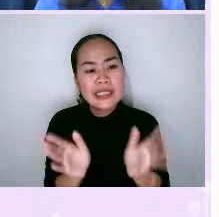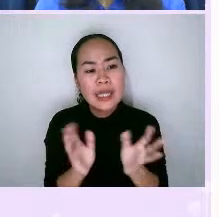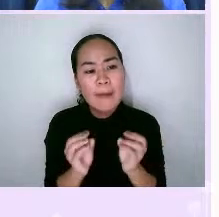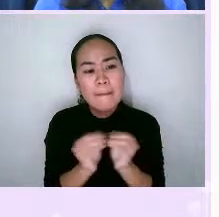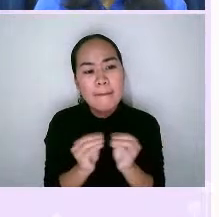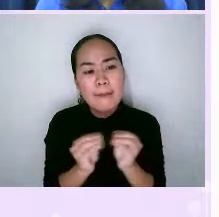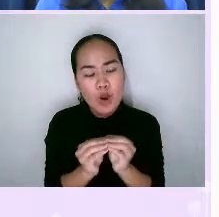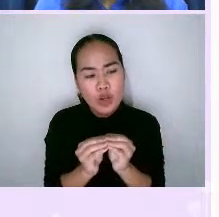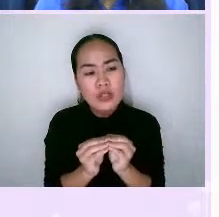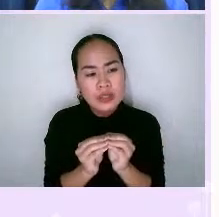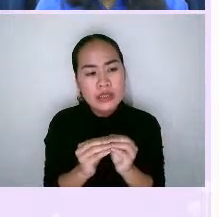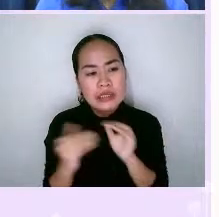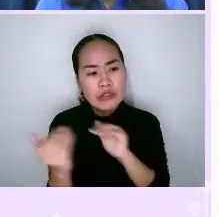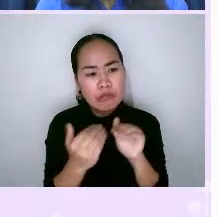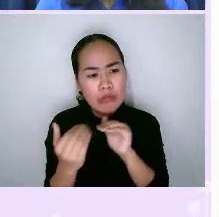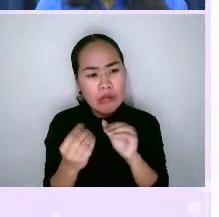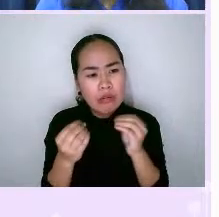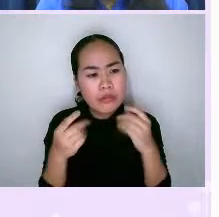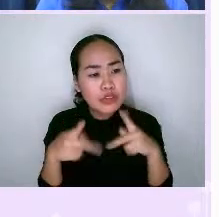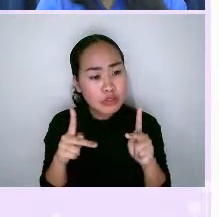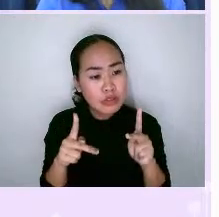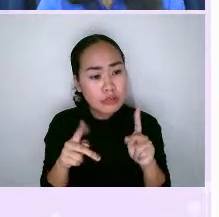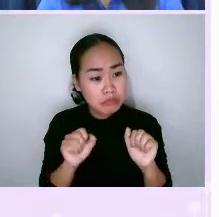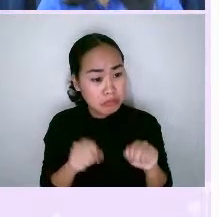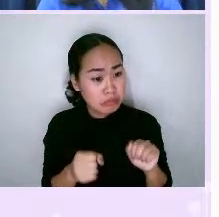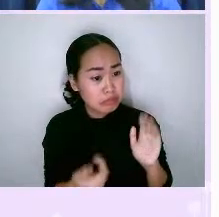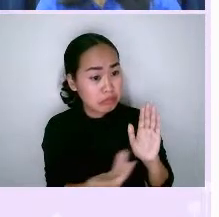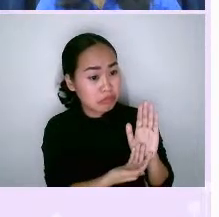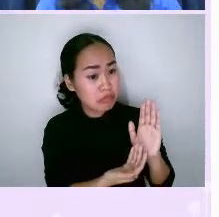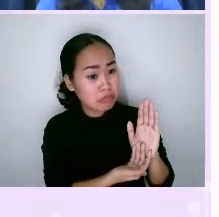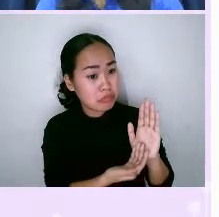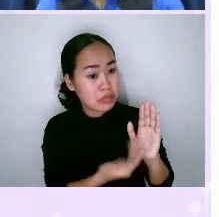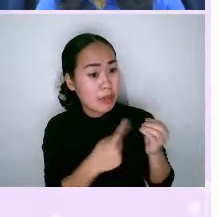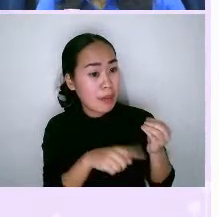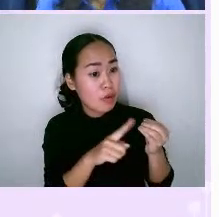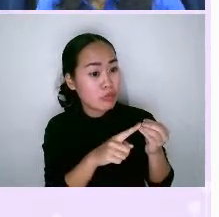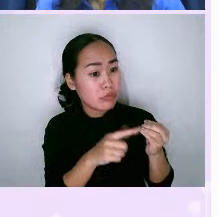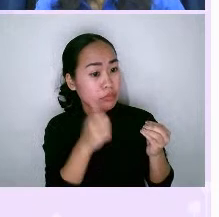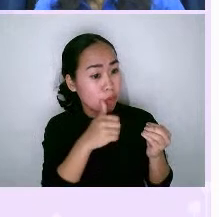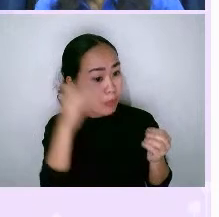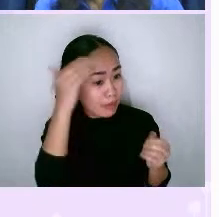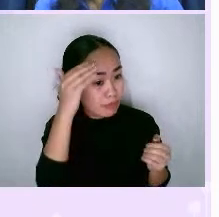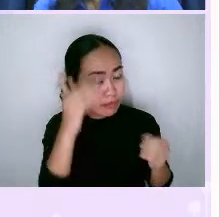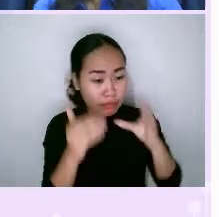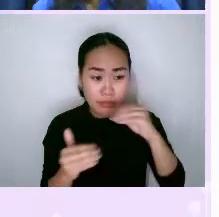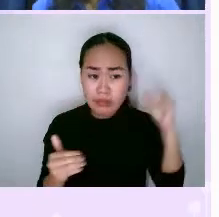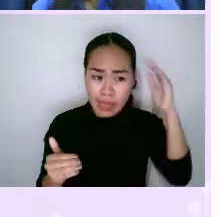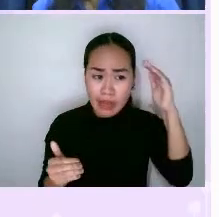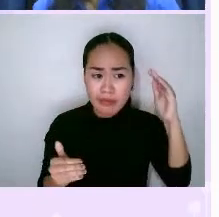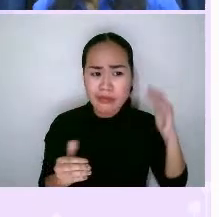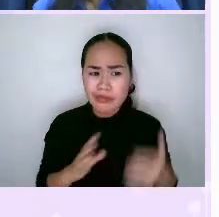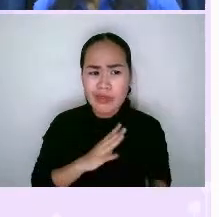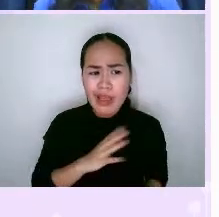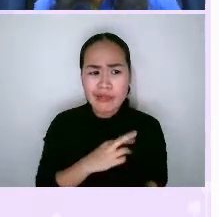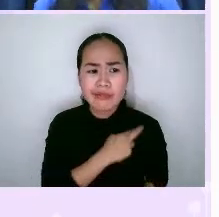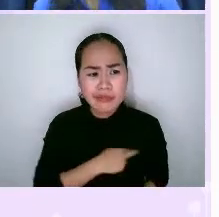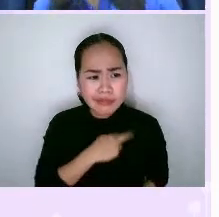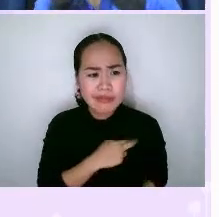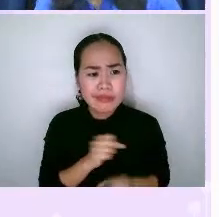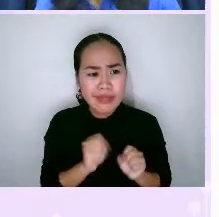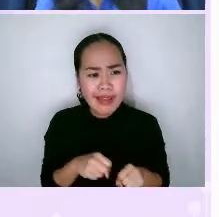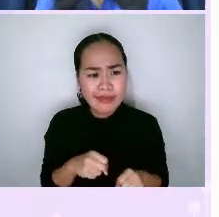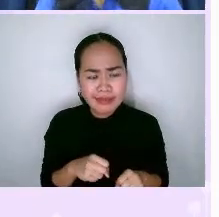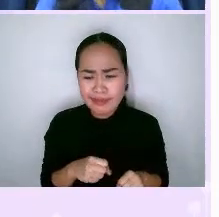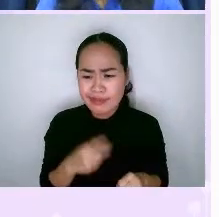the workplace by featuring females in traditionally male-dominated roles. Mahalaga po kasi na mapakita natin na kaya